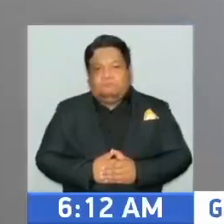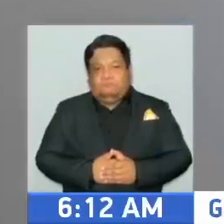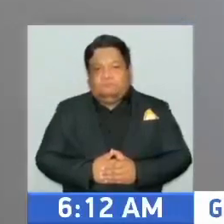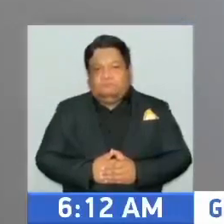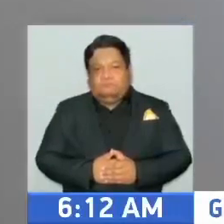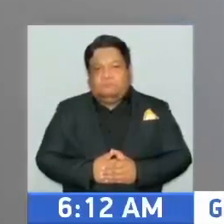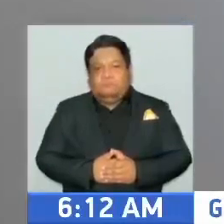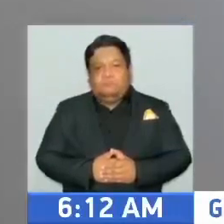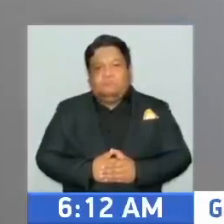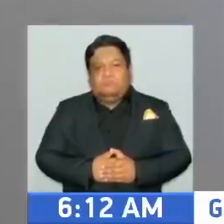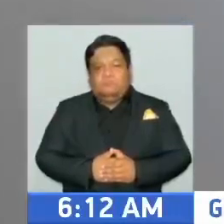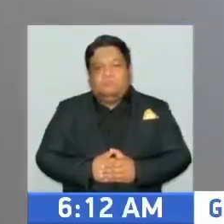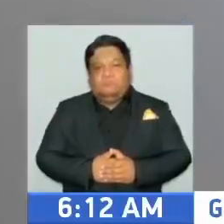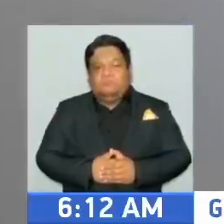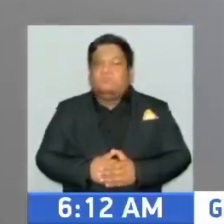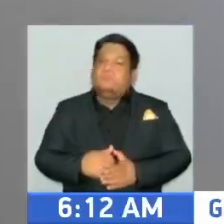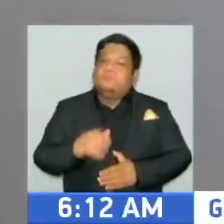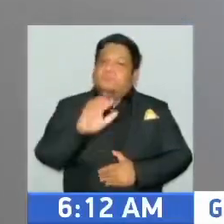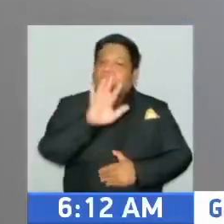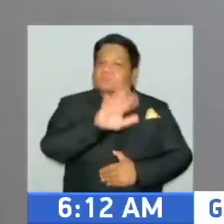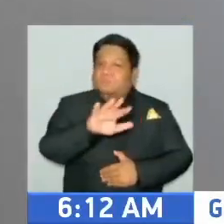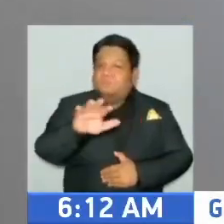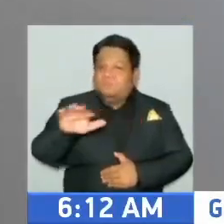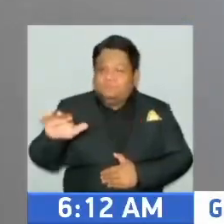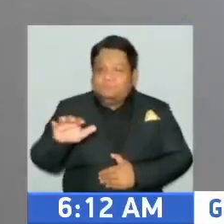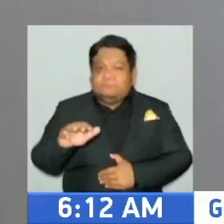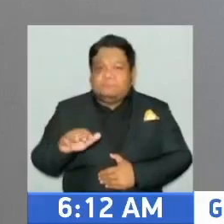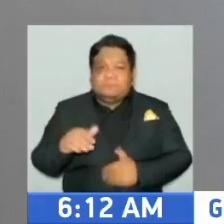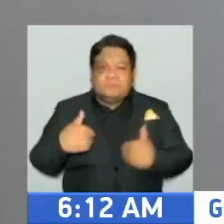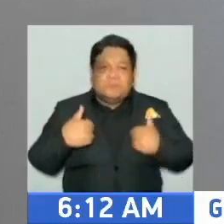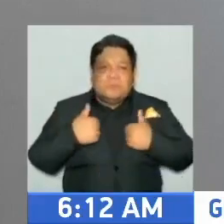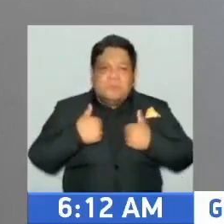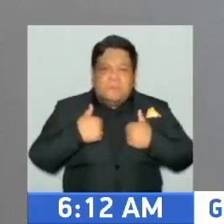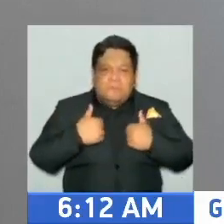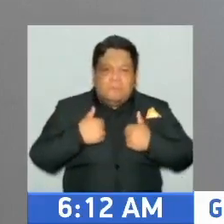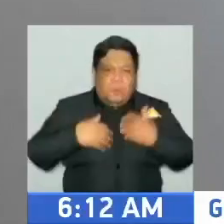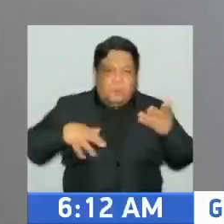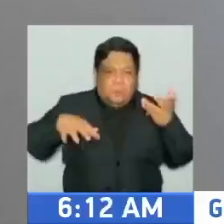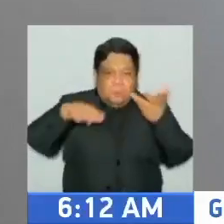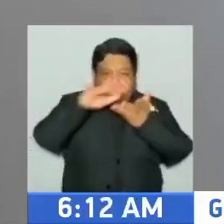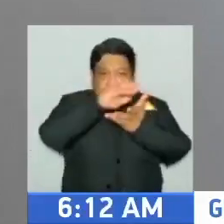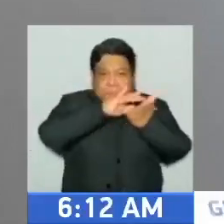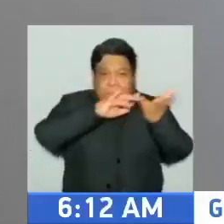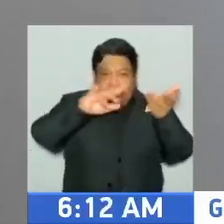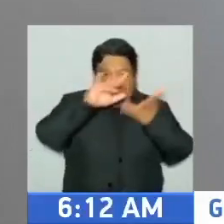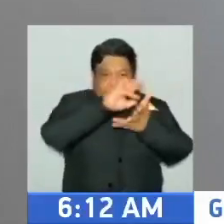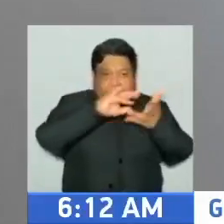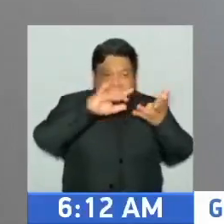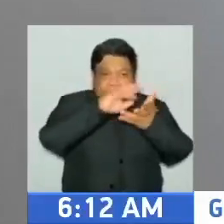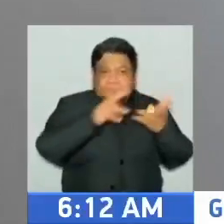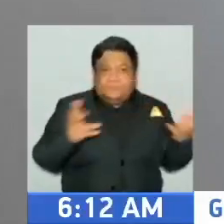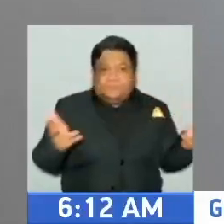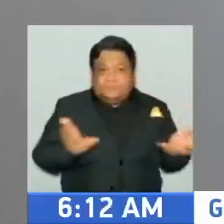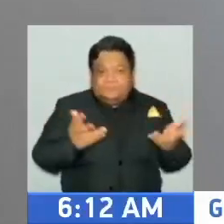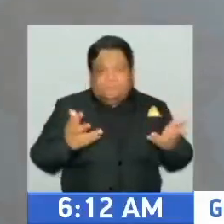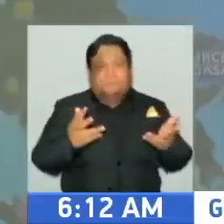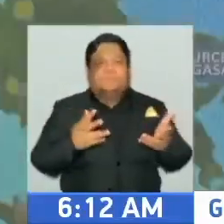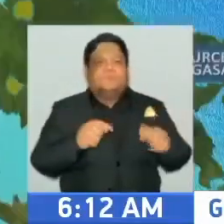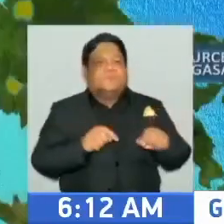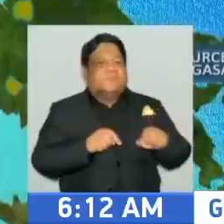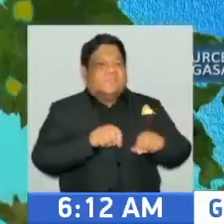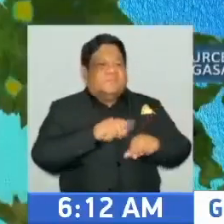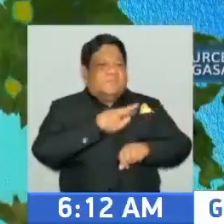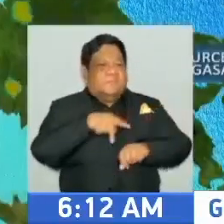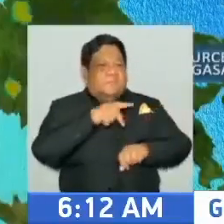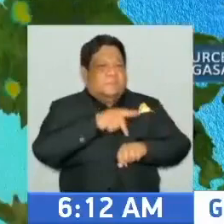Mga kapuso, may mga namamataang kumpol ng mga ulap o cloud cluster sa labas ng Philippine Area Responsibility. Nasa